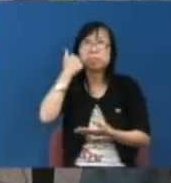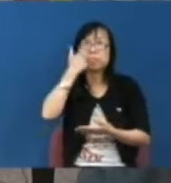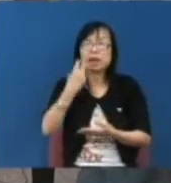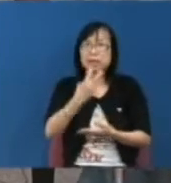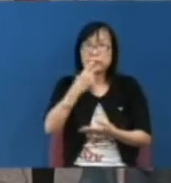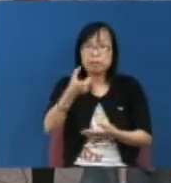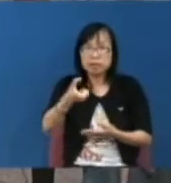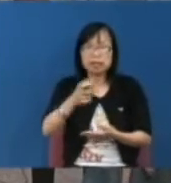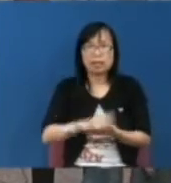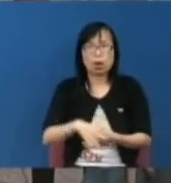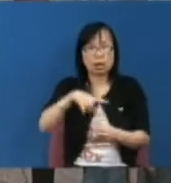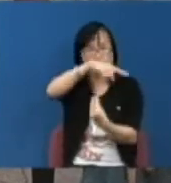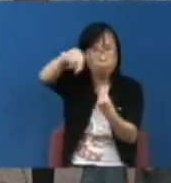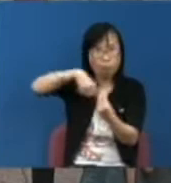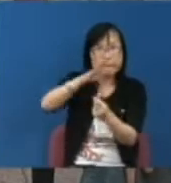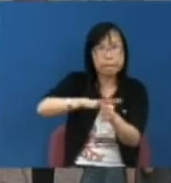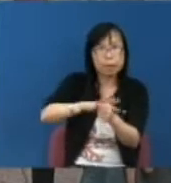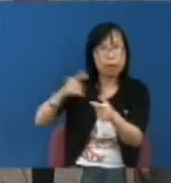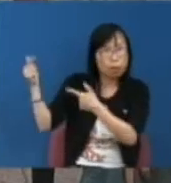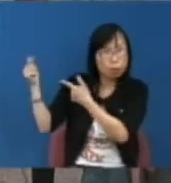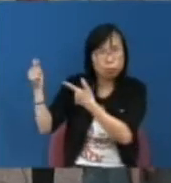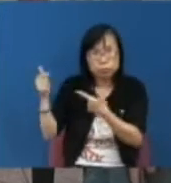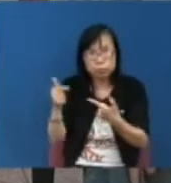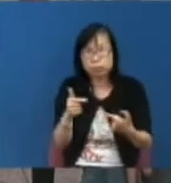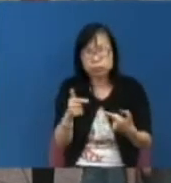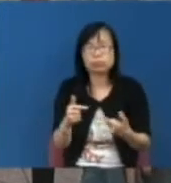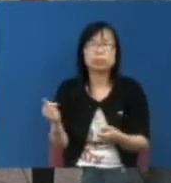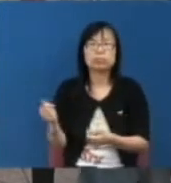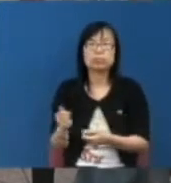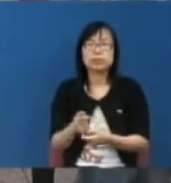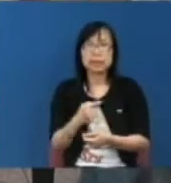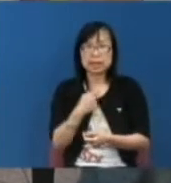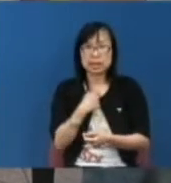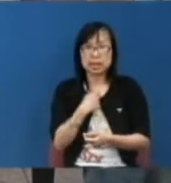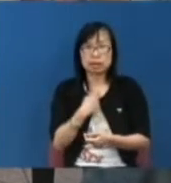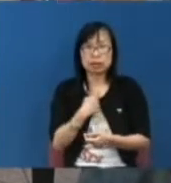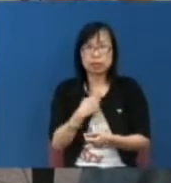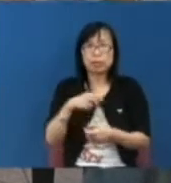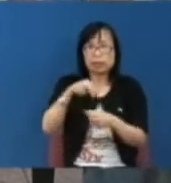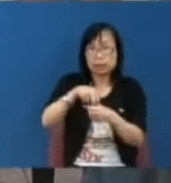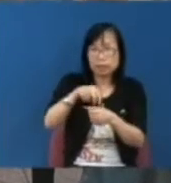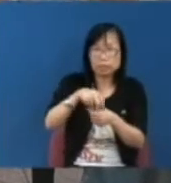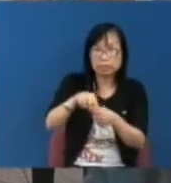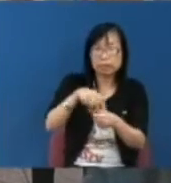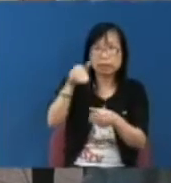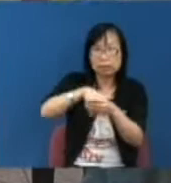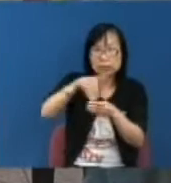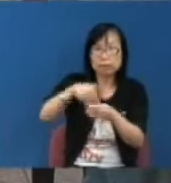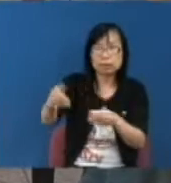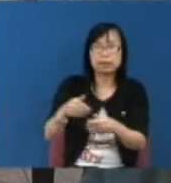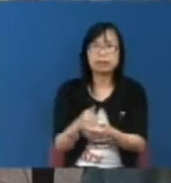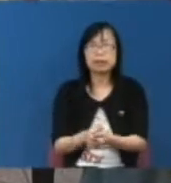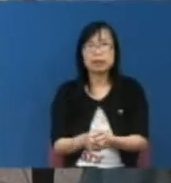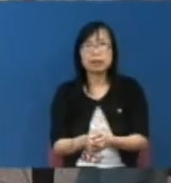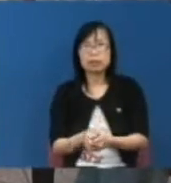家都知道環保呢個係一個長久嘅長久戰嚟㗎，即係你需要投資咗，跟住我哋可以慢慢去 payback， 對